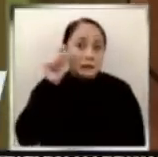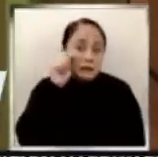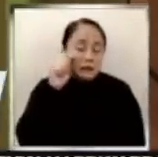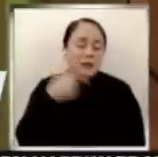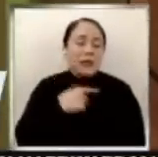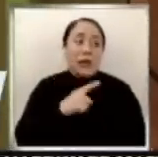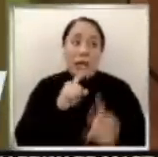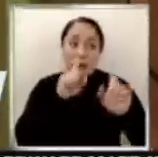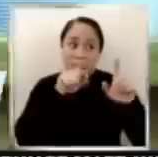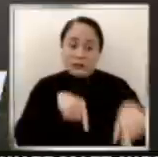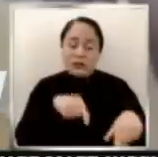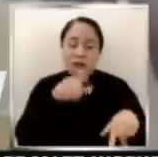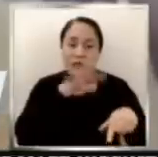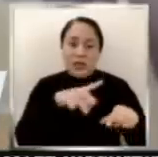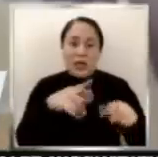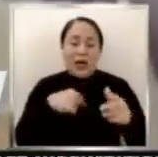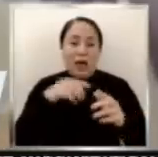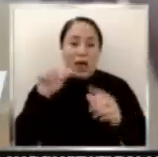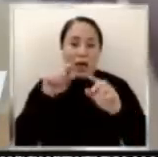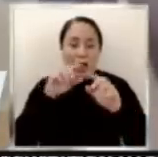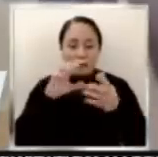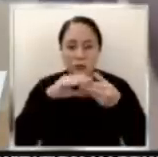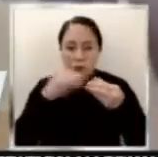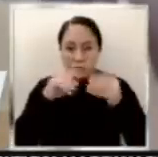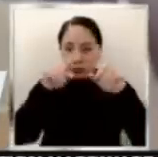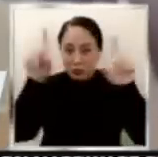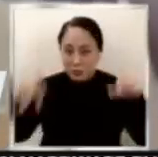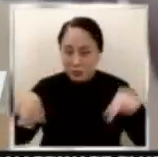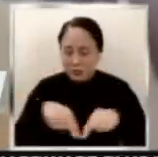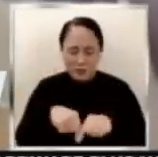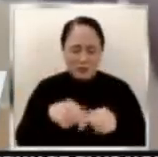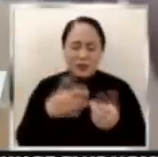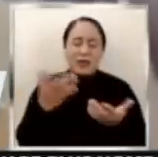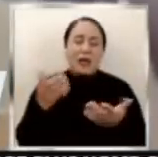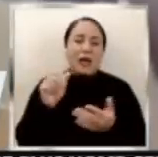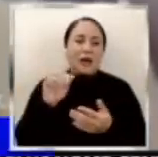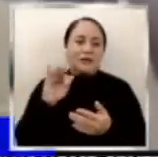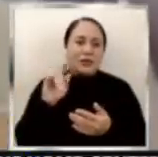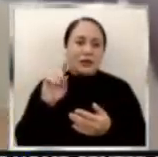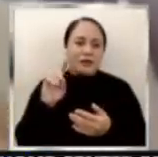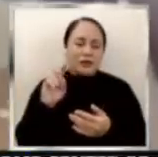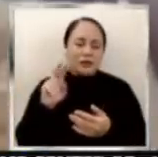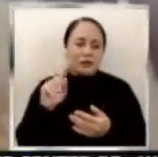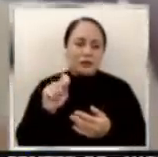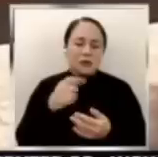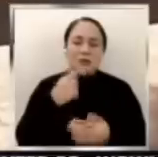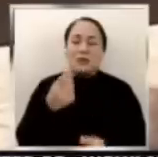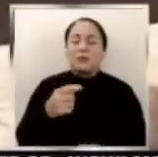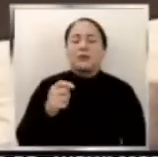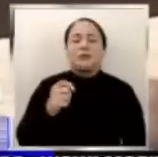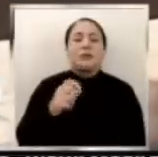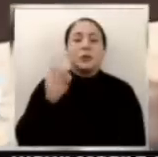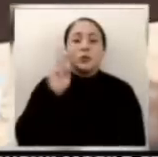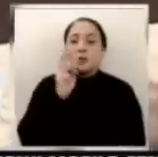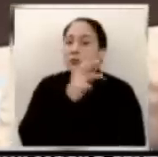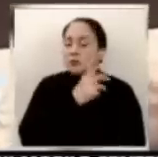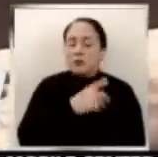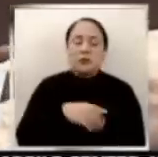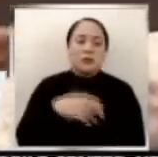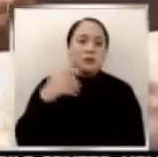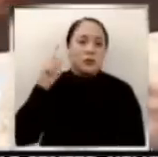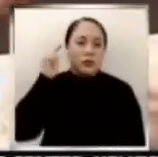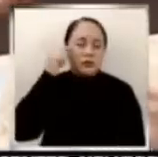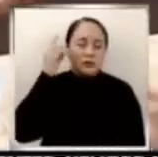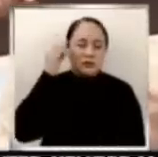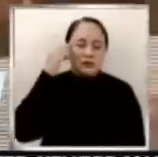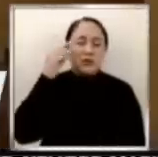isang counter-affidavit. Kaugnay naman sa alegasyon ng byuda ni Governor Roel De Gamo na ang magkapatid na Teves ang utak sa